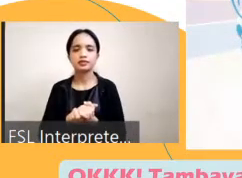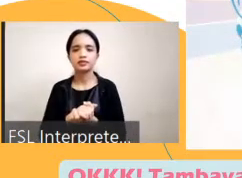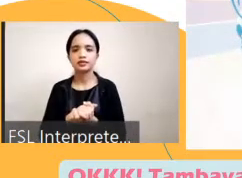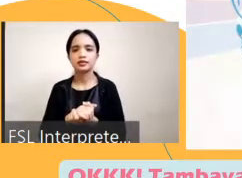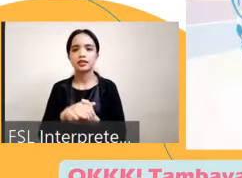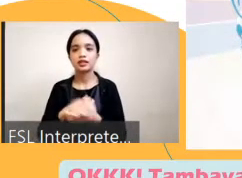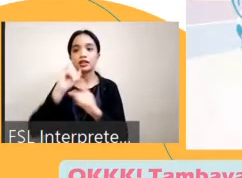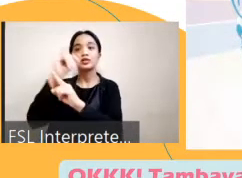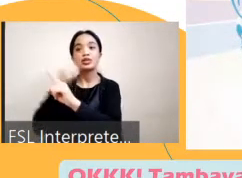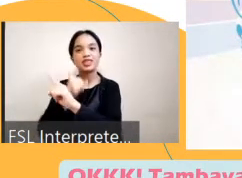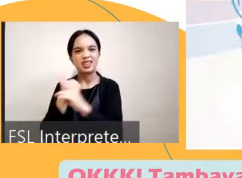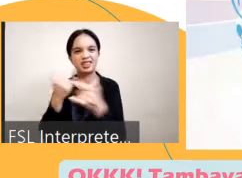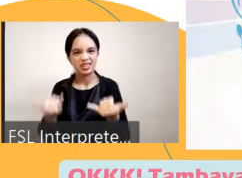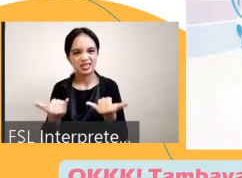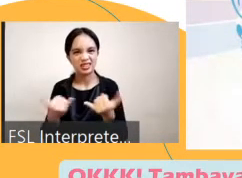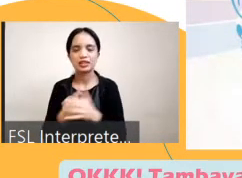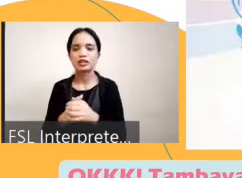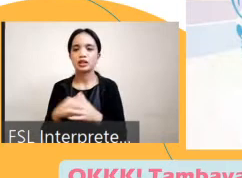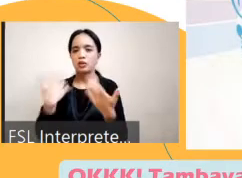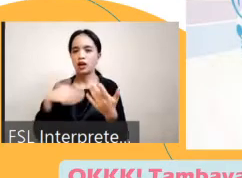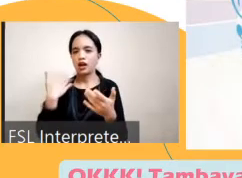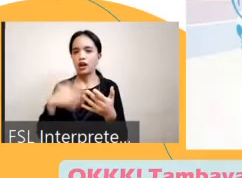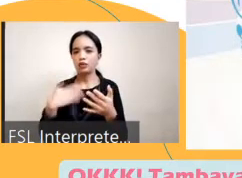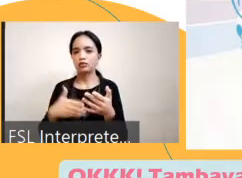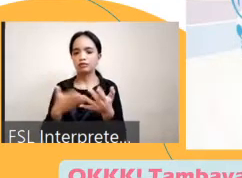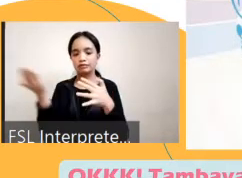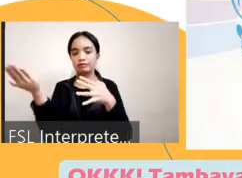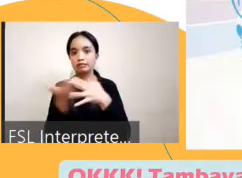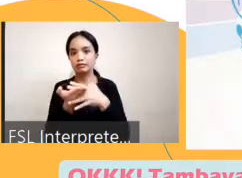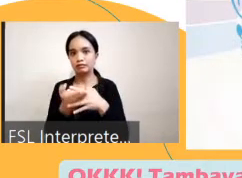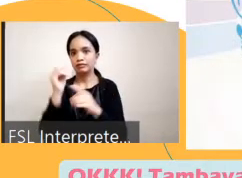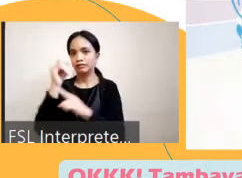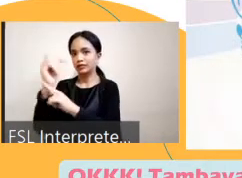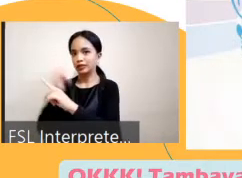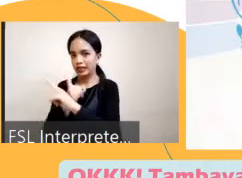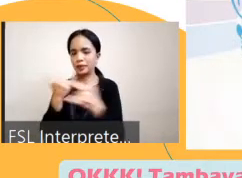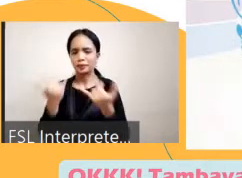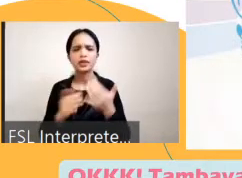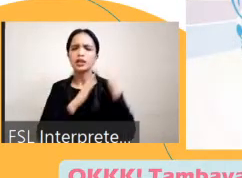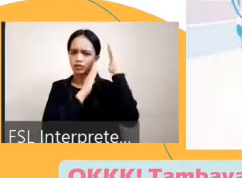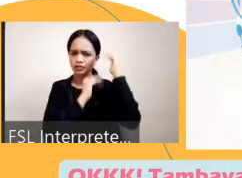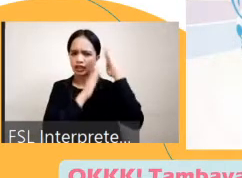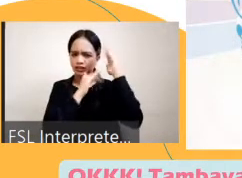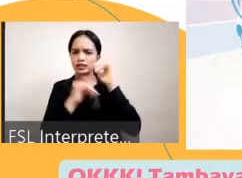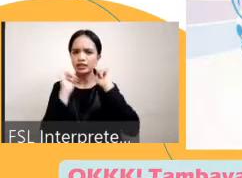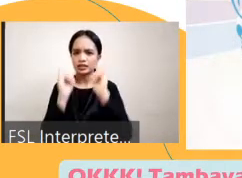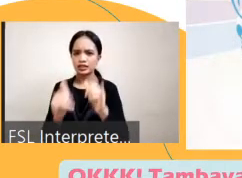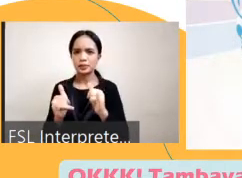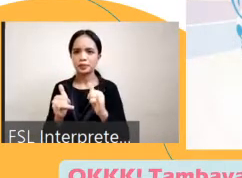July na, no? Mga lahati na tayo ng July. Sana ano pa rin kayo dyan,